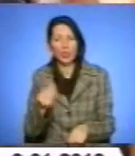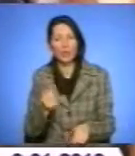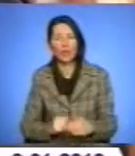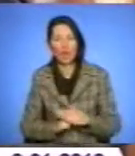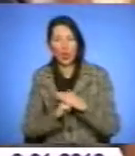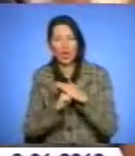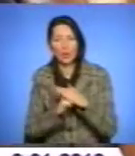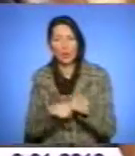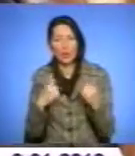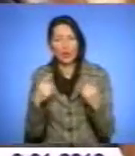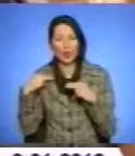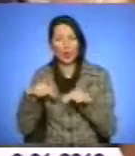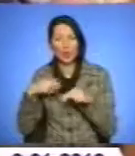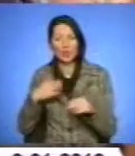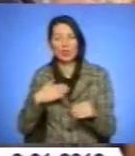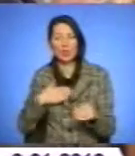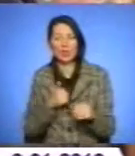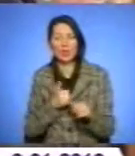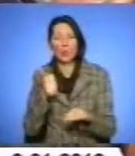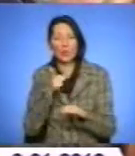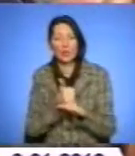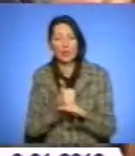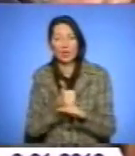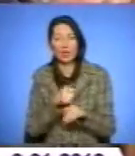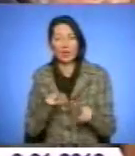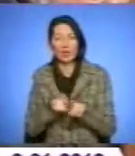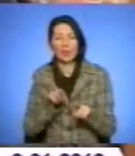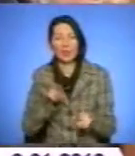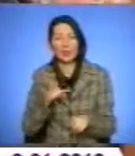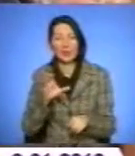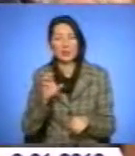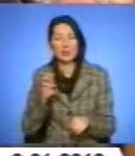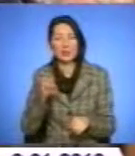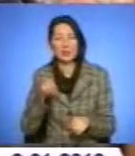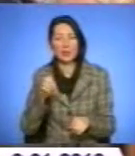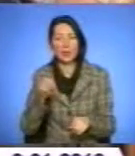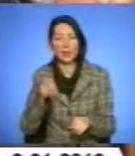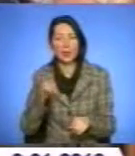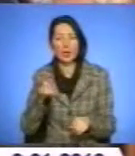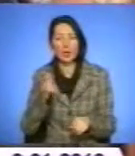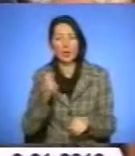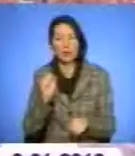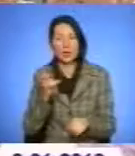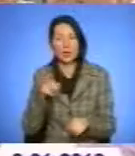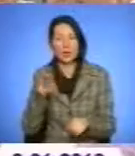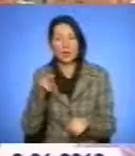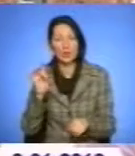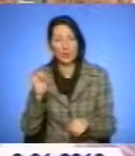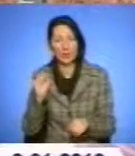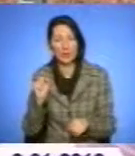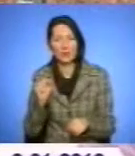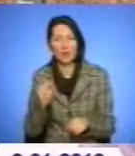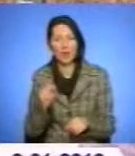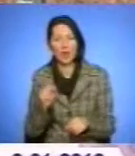фундаментом великої праці наших провідників, таких як Степан Бандера, Євген Коновалець, Роман Шухевич. У Тернополі